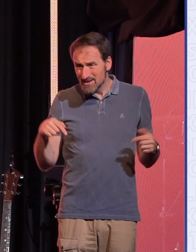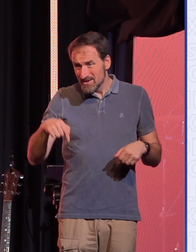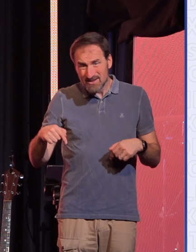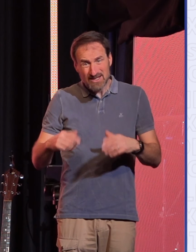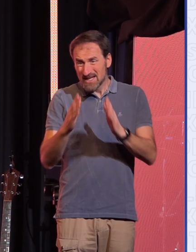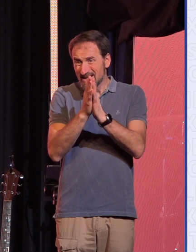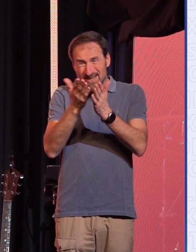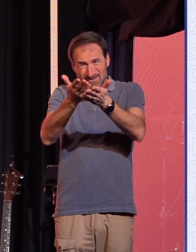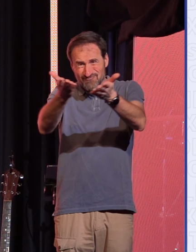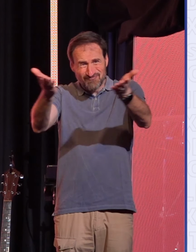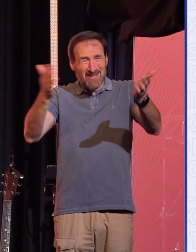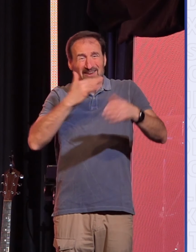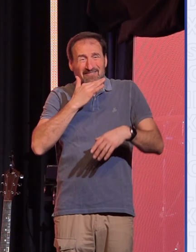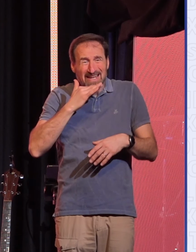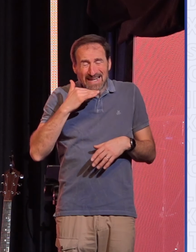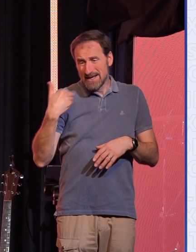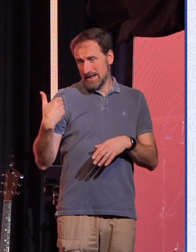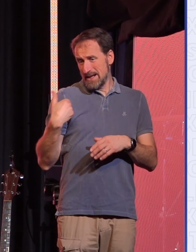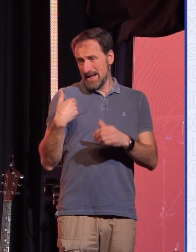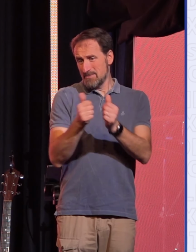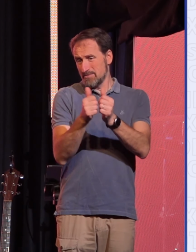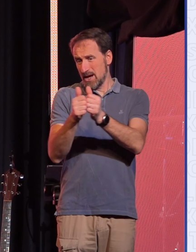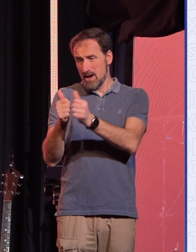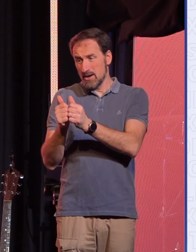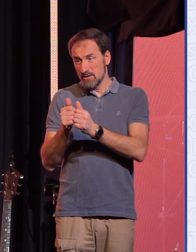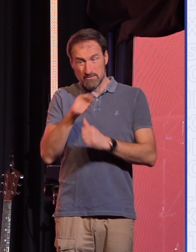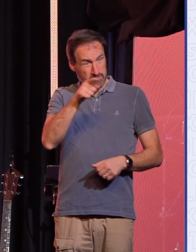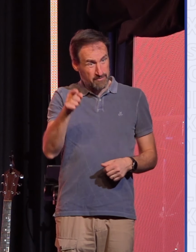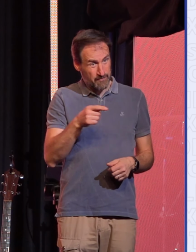von denen wir als Singles so viel lernen können.